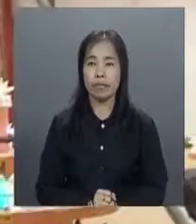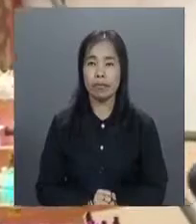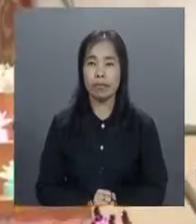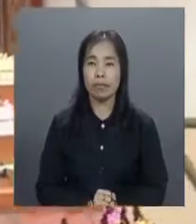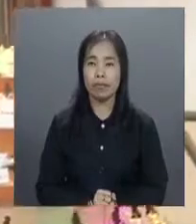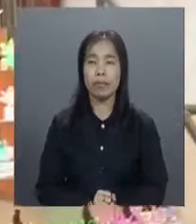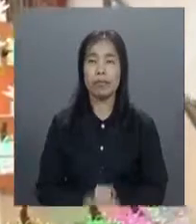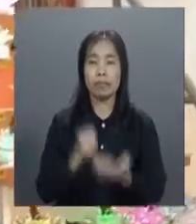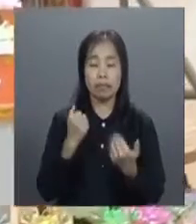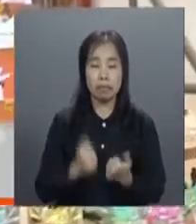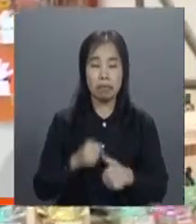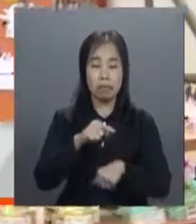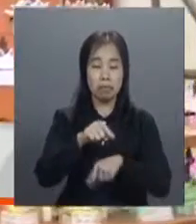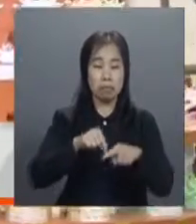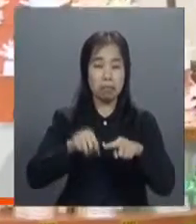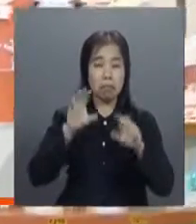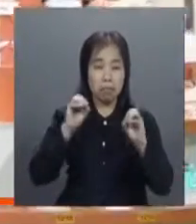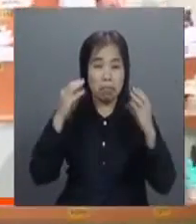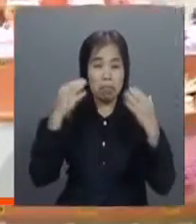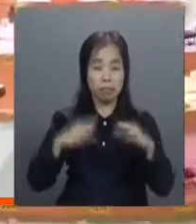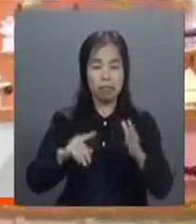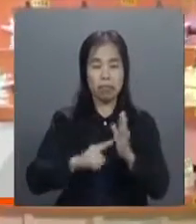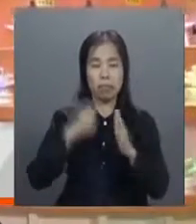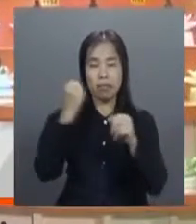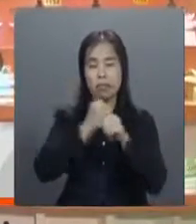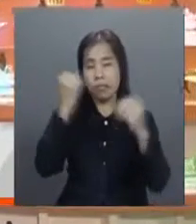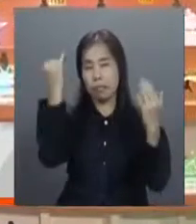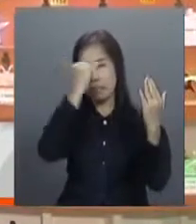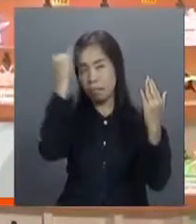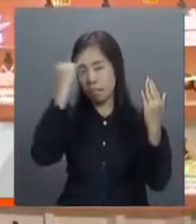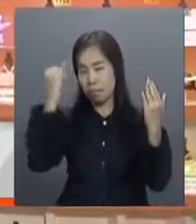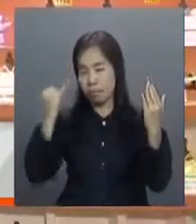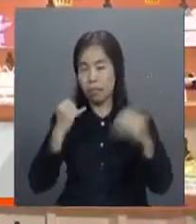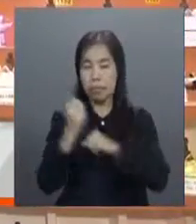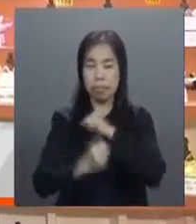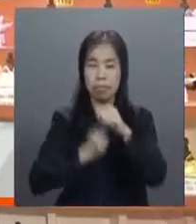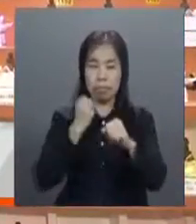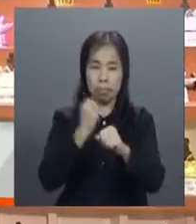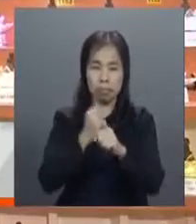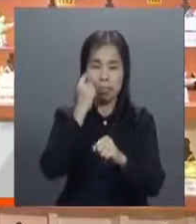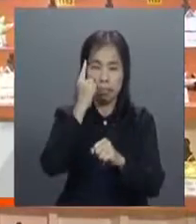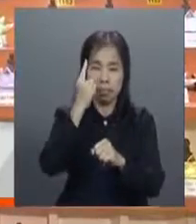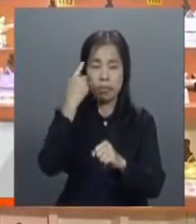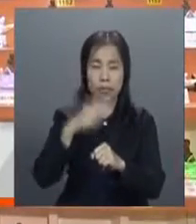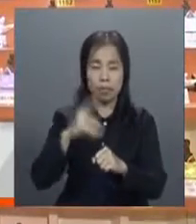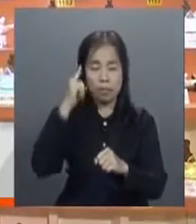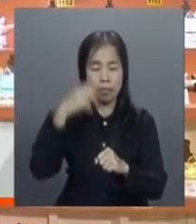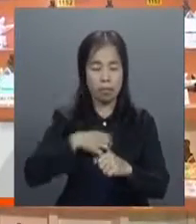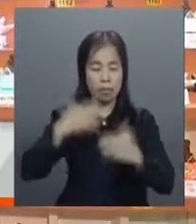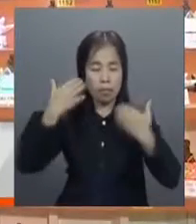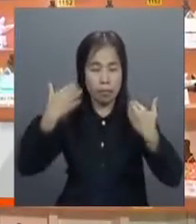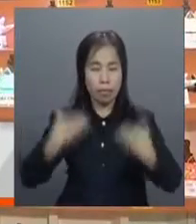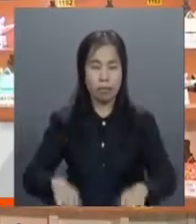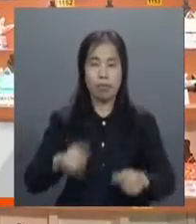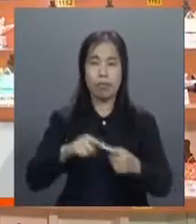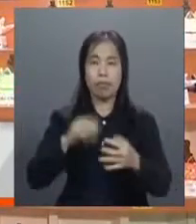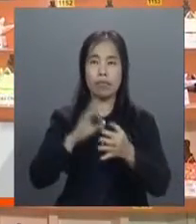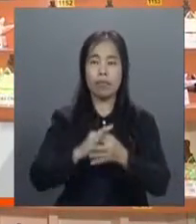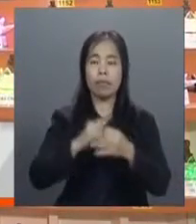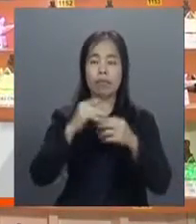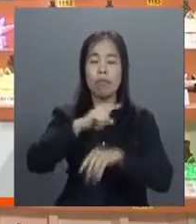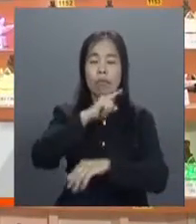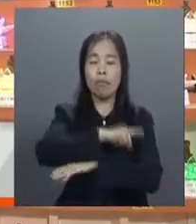ครึ่งทางแล้วนะคะหลังจากเริ่มทำจิตรกรรมที่โบสถ์แห่งนี้มาได้ราวปีกว่าค่ะซึ่งก็หวังจะให้เสร็จทันฉลองครบรอบร้อยปีของวัดพอดี